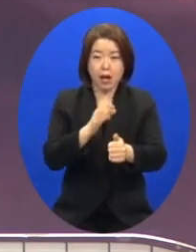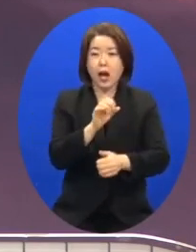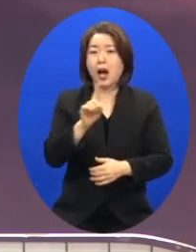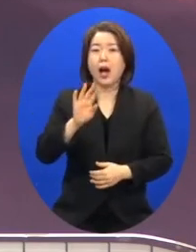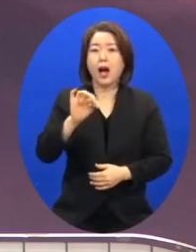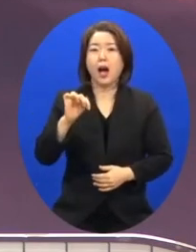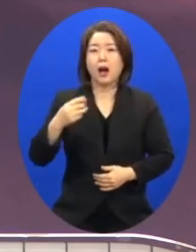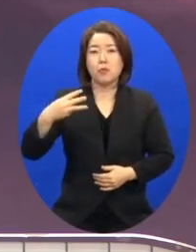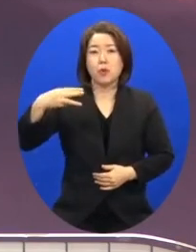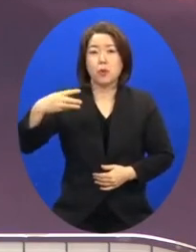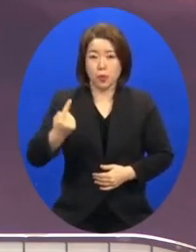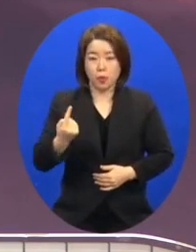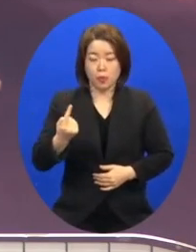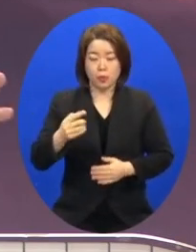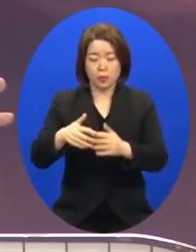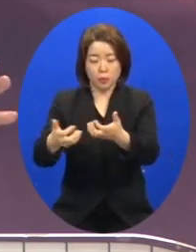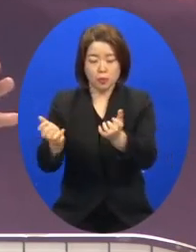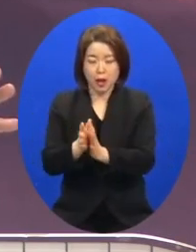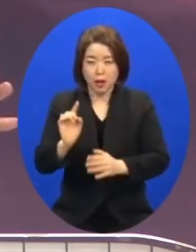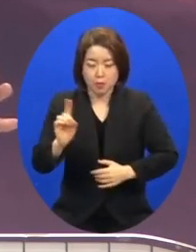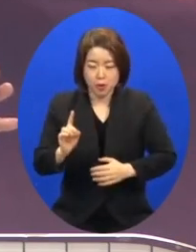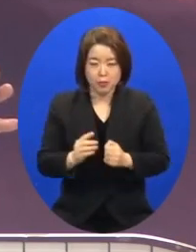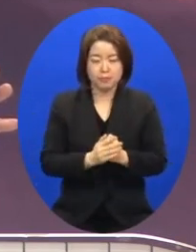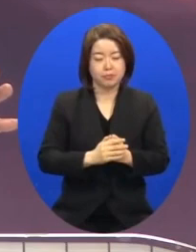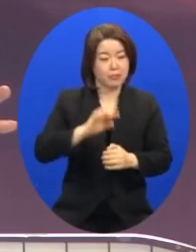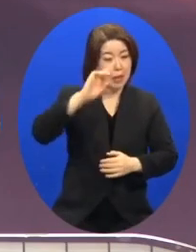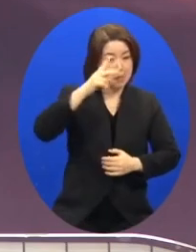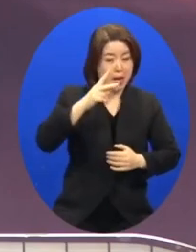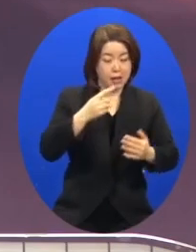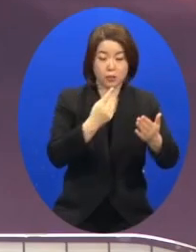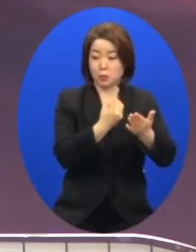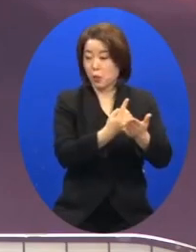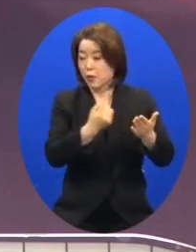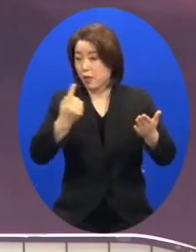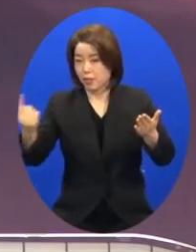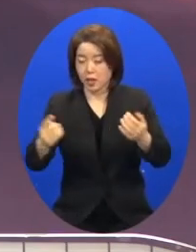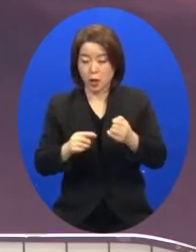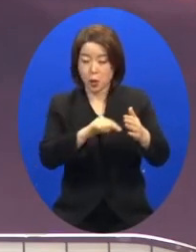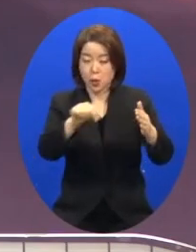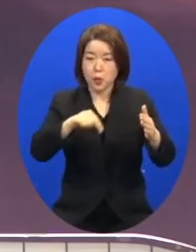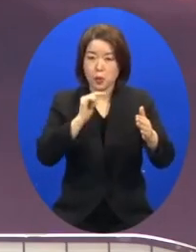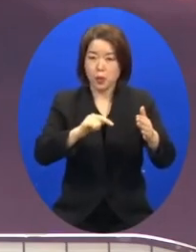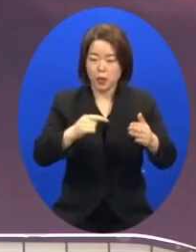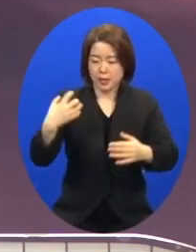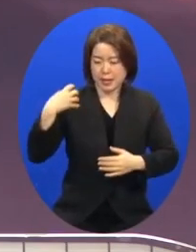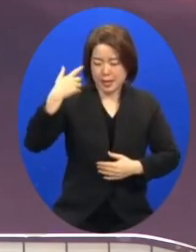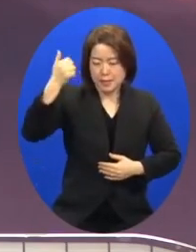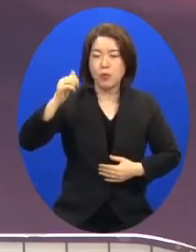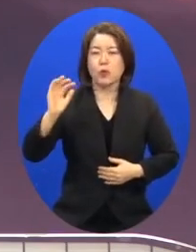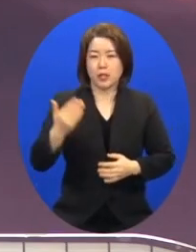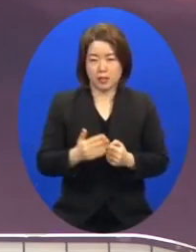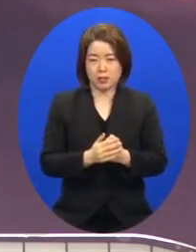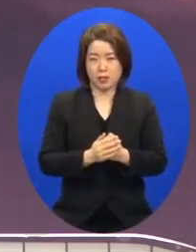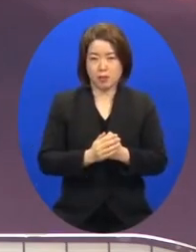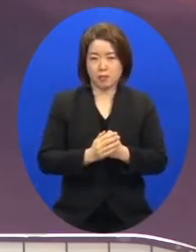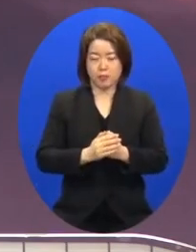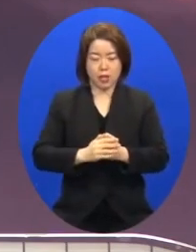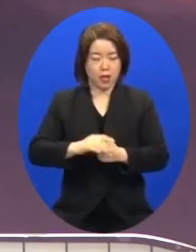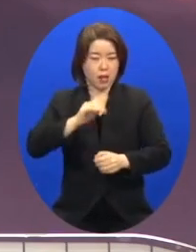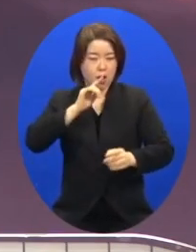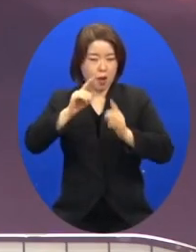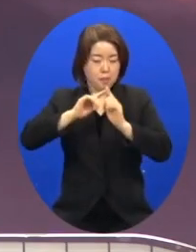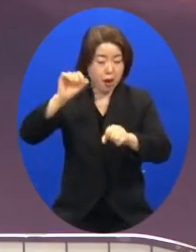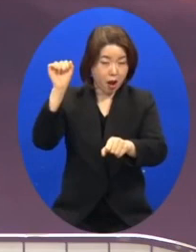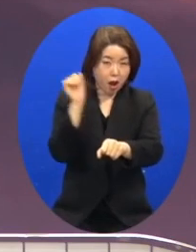그 고린도 교회의 담임목사가 된 사람입니다 설교 굉장히 잘 했어요 지식도 많고 없는 더 좋아서